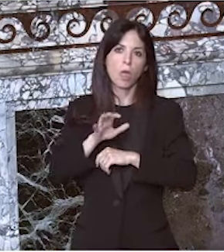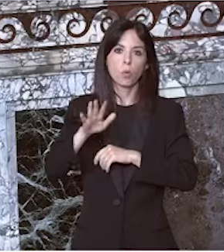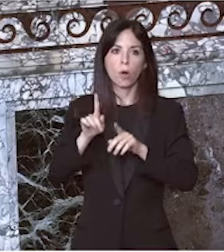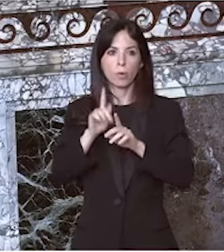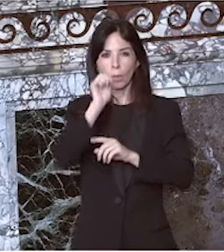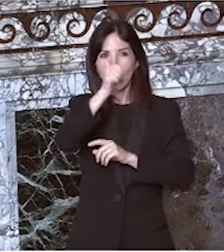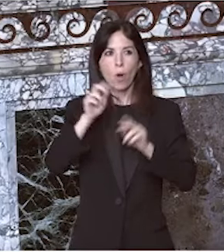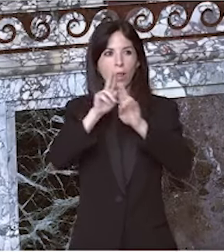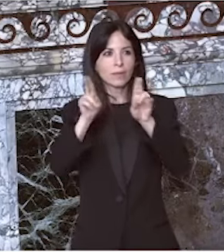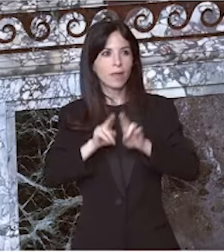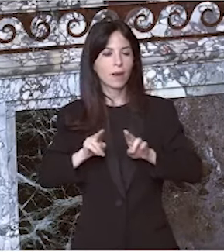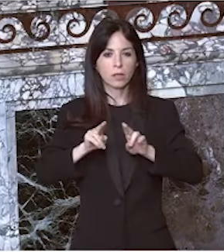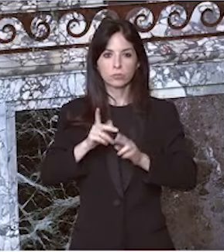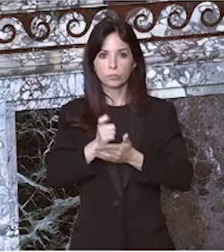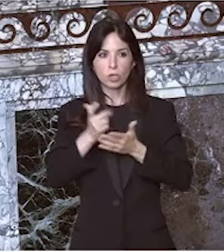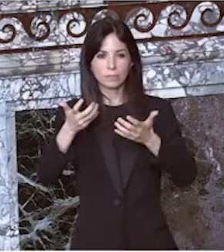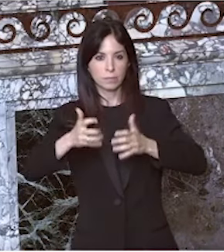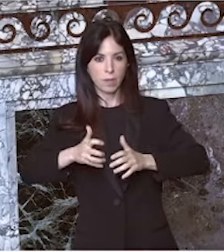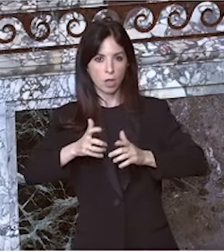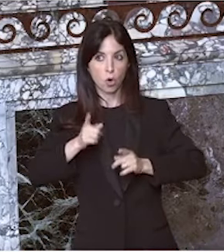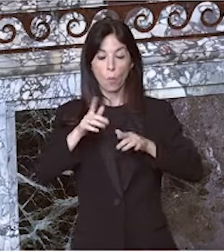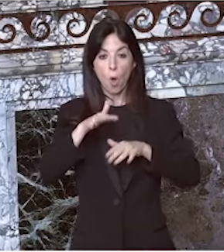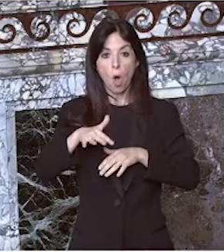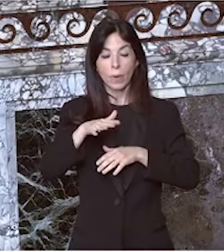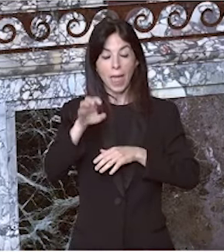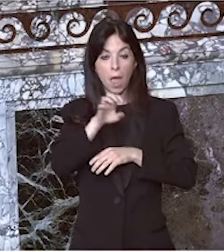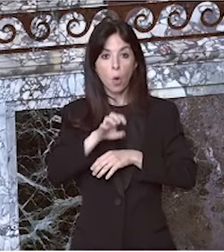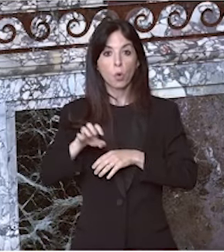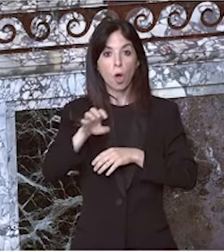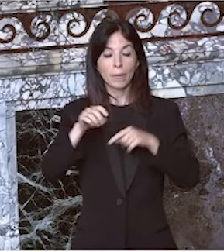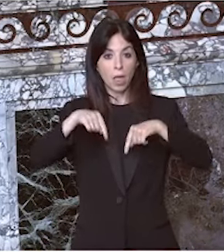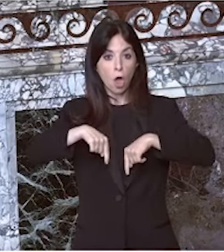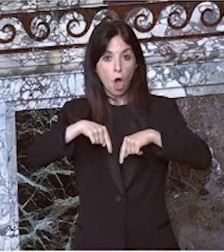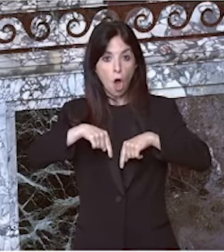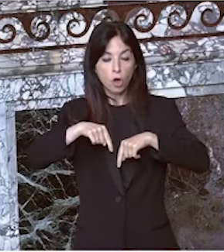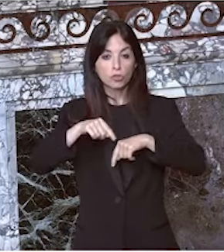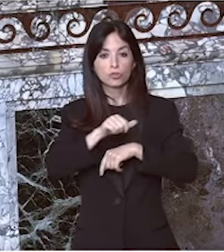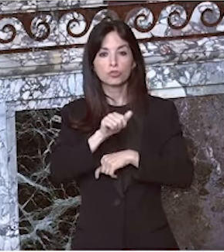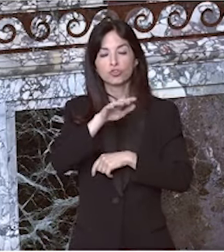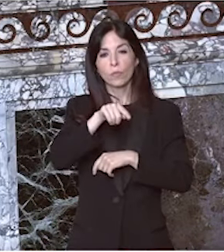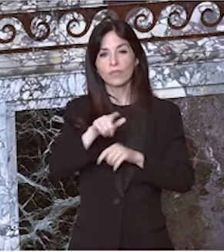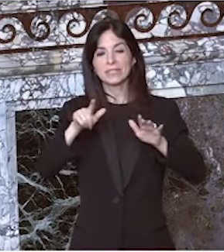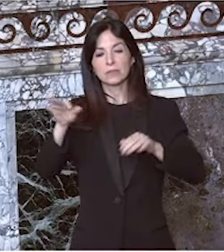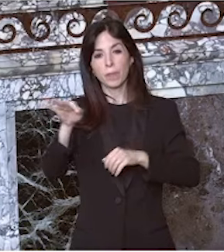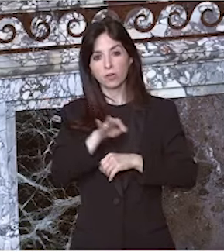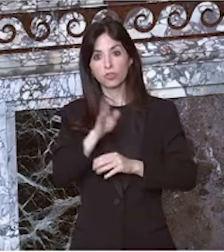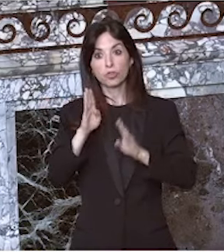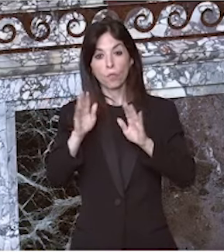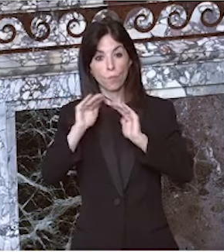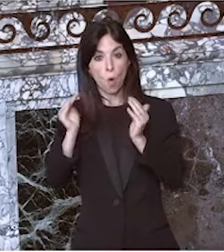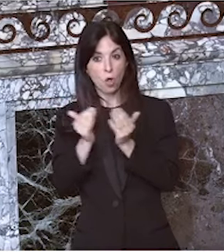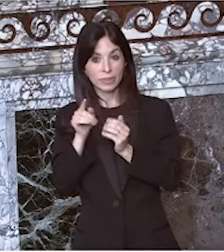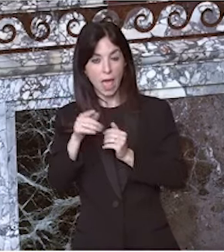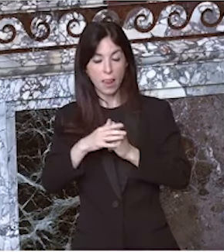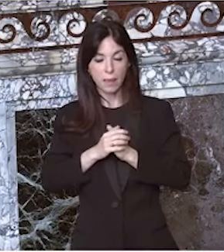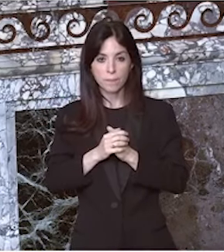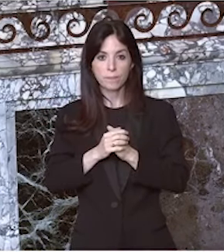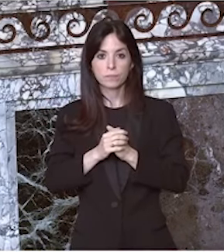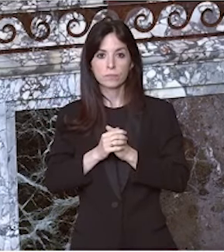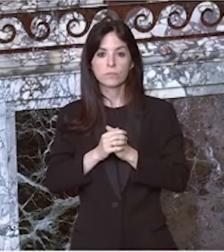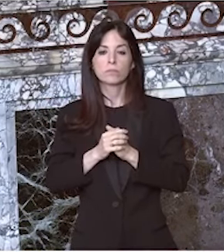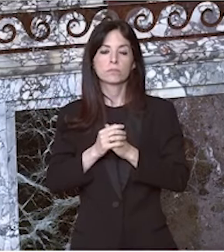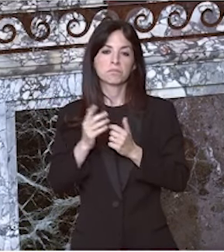livello internazionale. La popolazione europea rappresenta oggi solo il 5-7% di quella mondiale. Negli